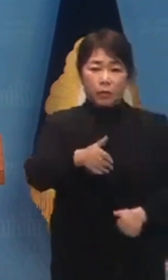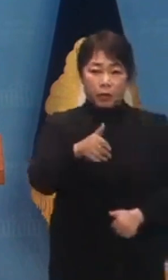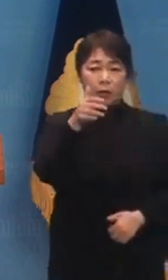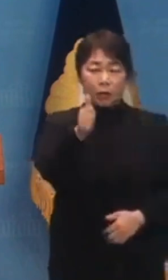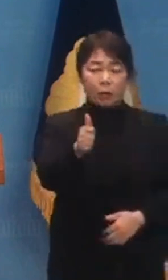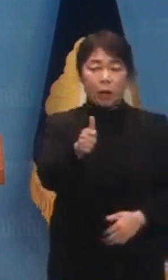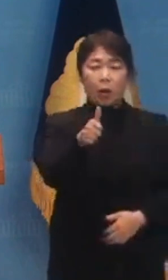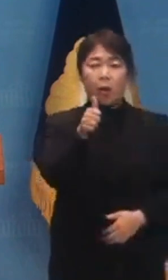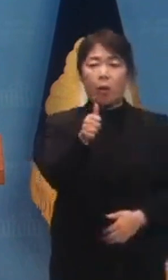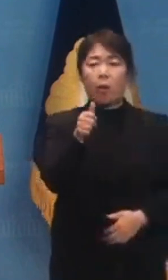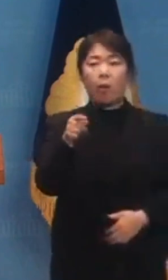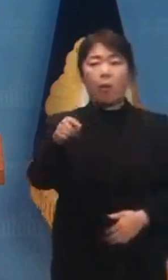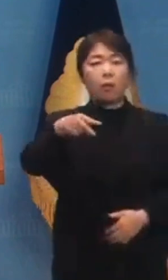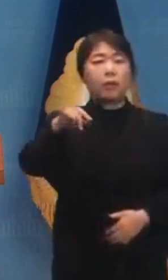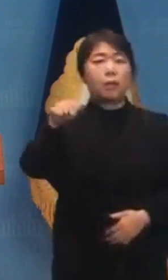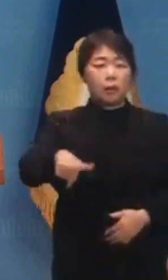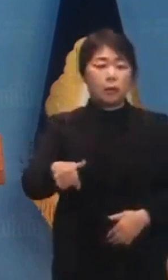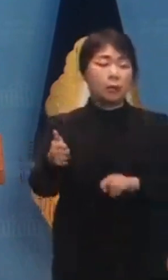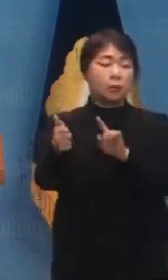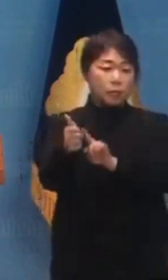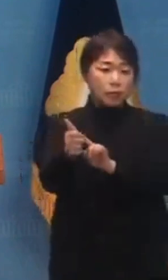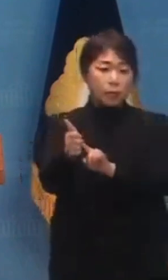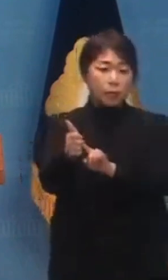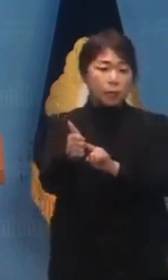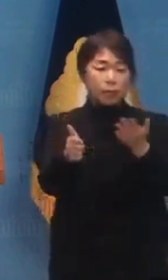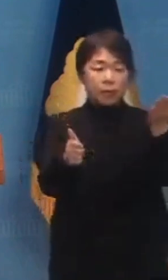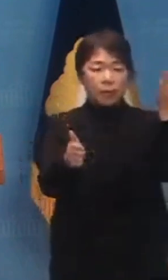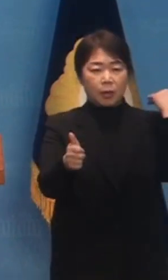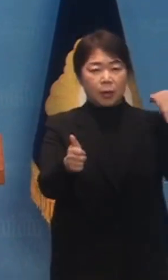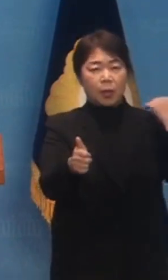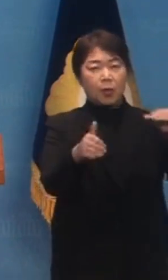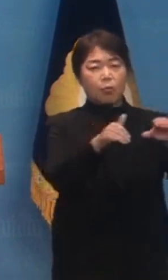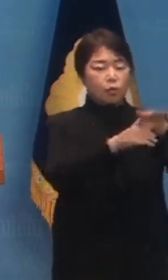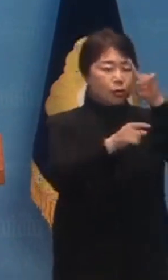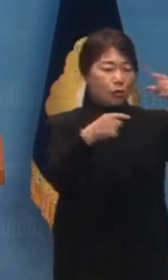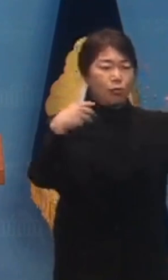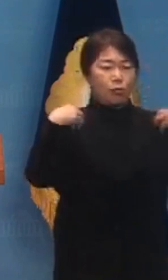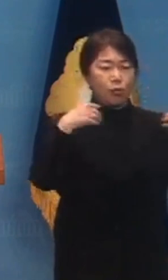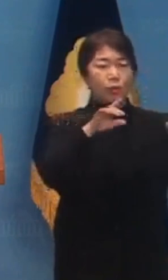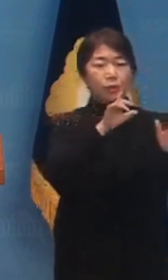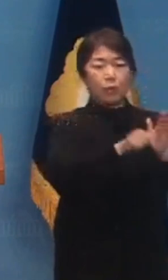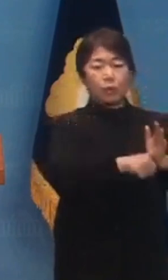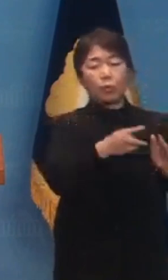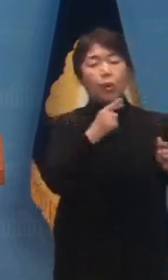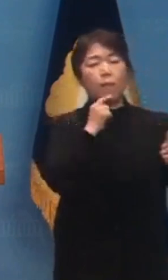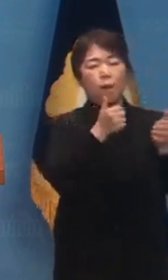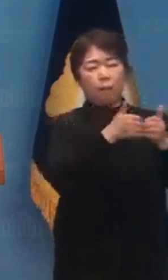공무원에게 막말을 일삼았던 문제 인사입니다.